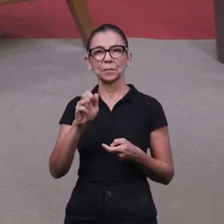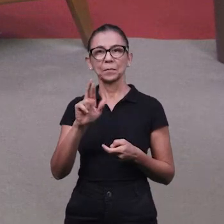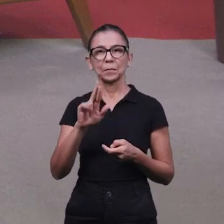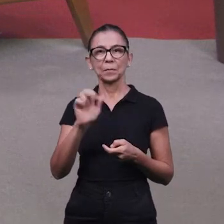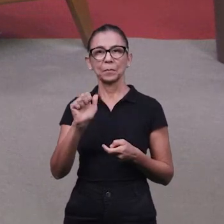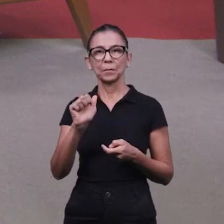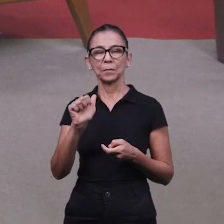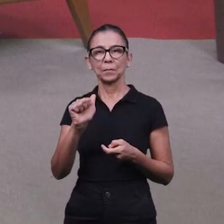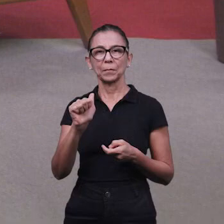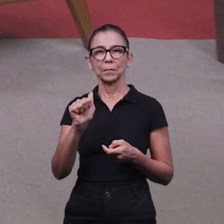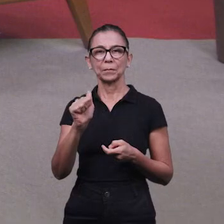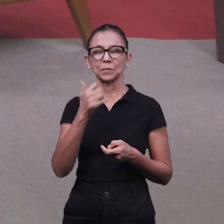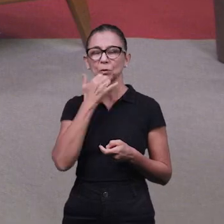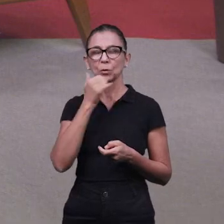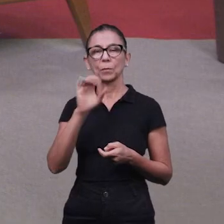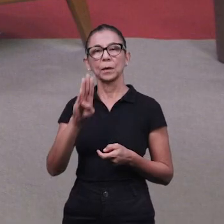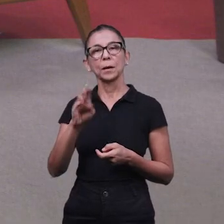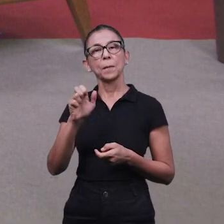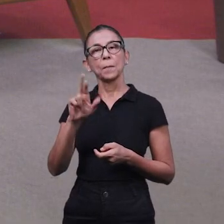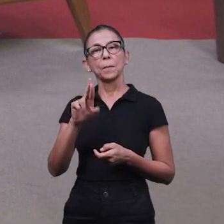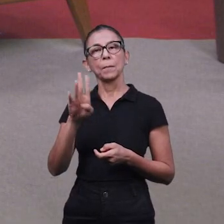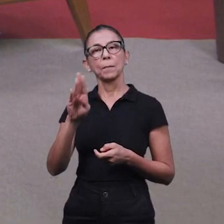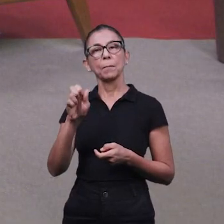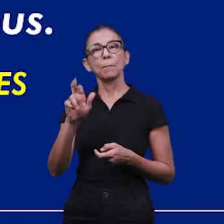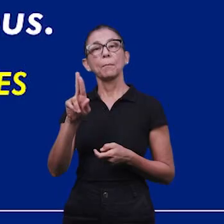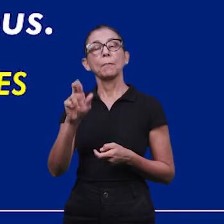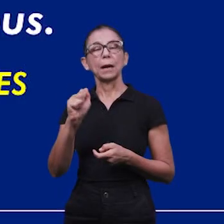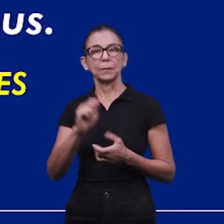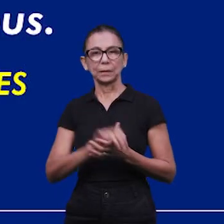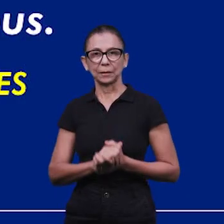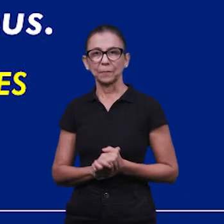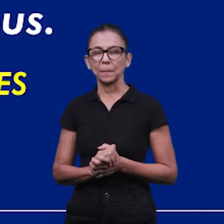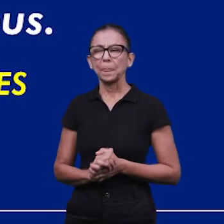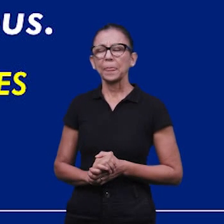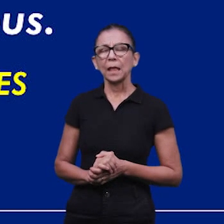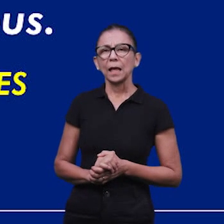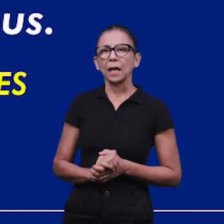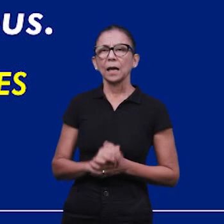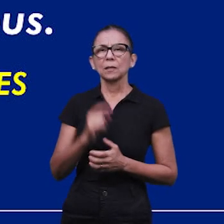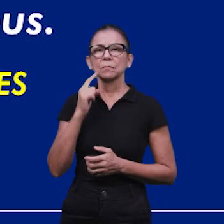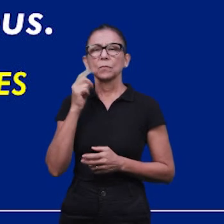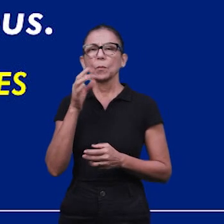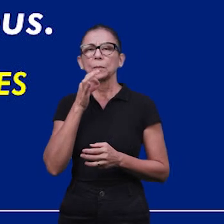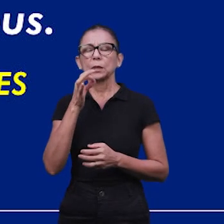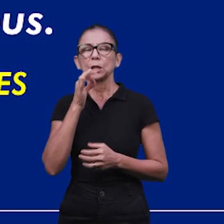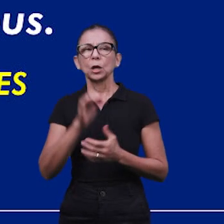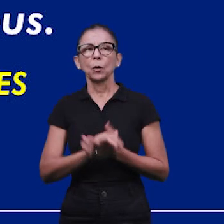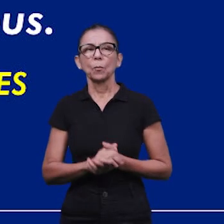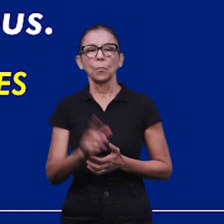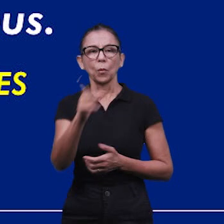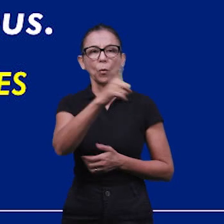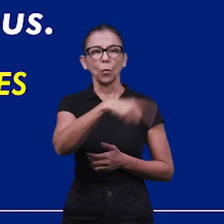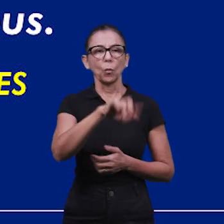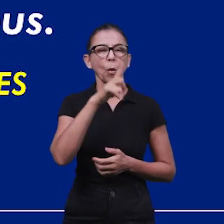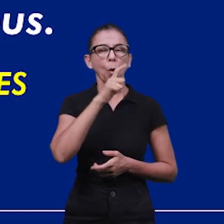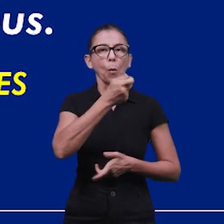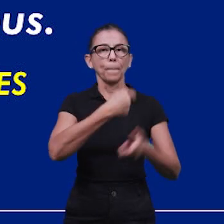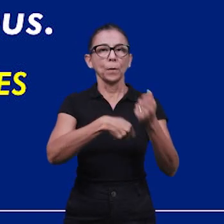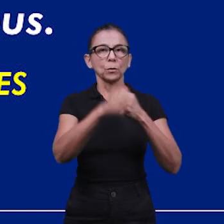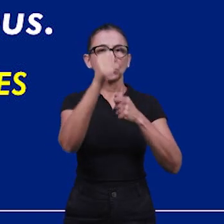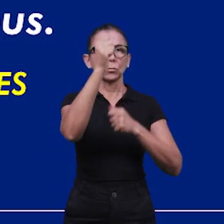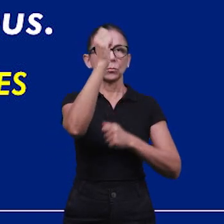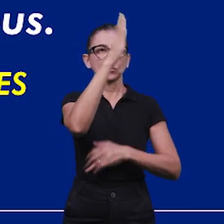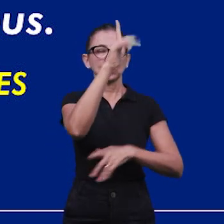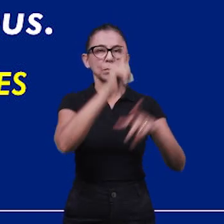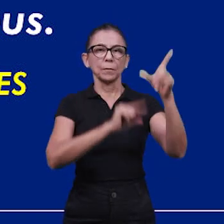La première réponse vient de Barbara Santos, de l'État du Espírito Santo au Brésil. Elle a dit « Le puits de Bethléem pointe prophétiquement vers le